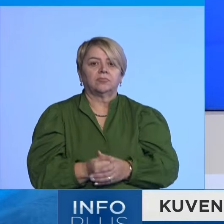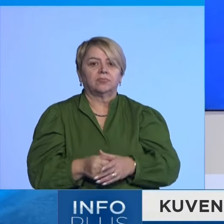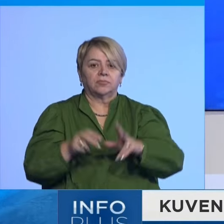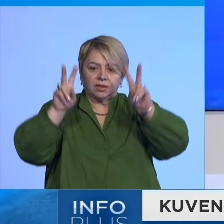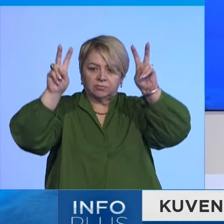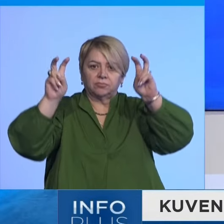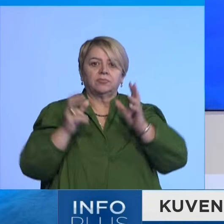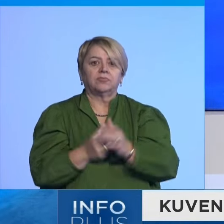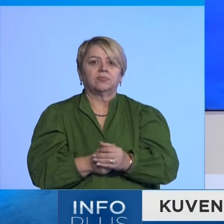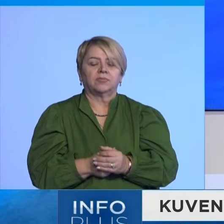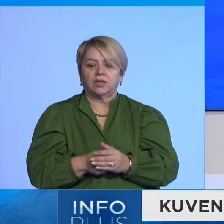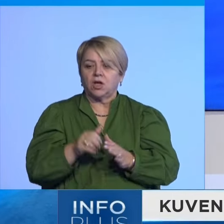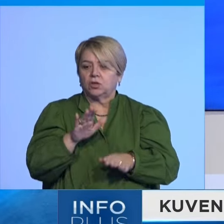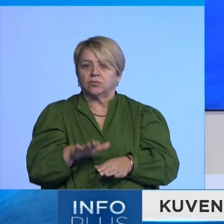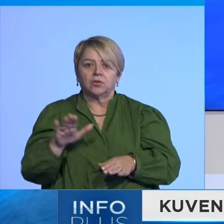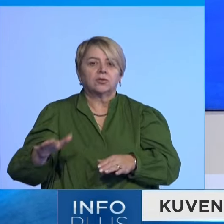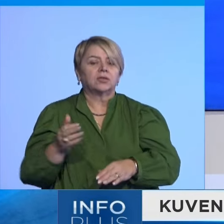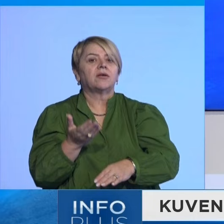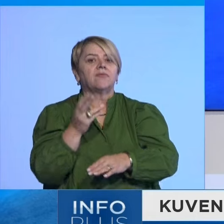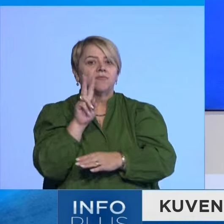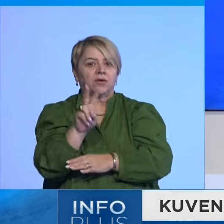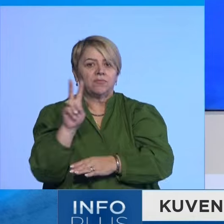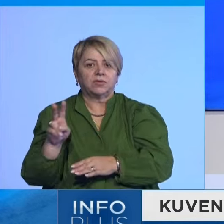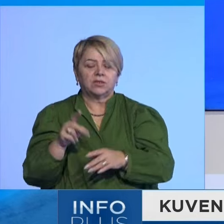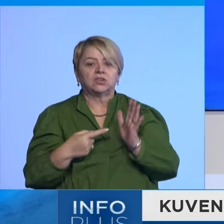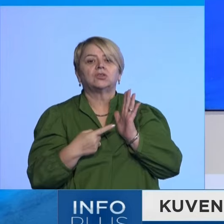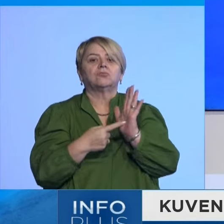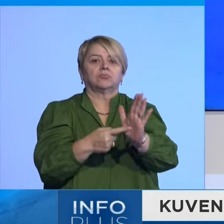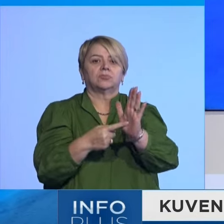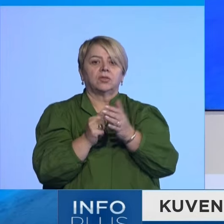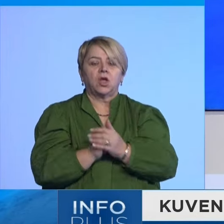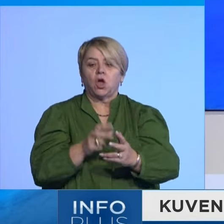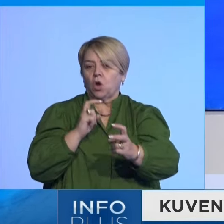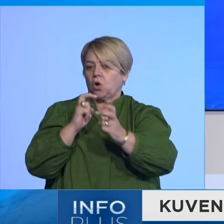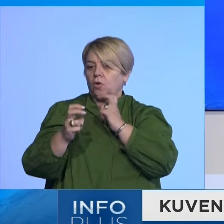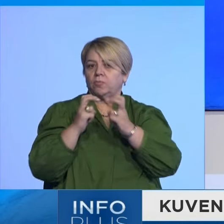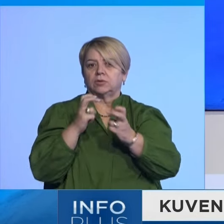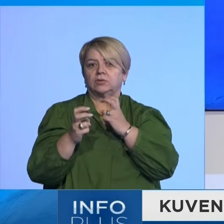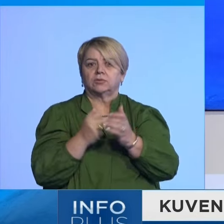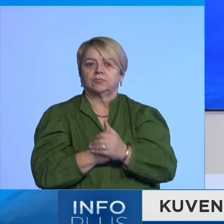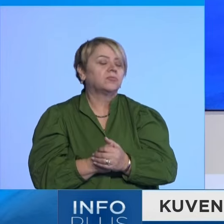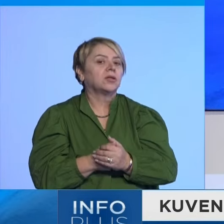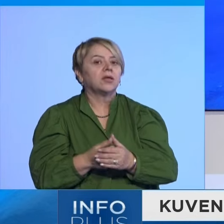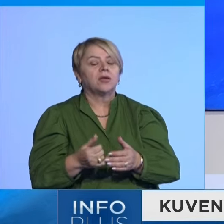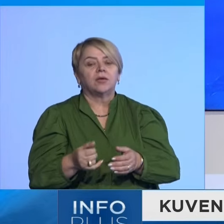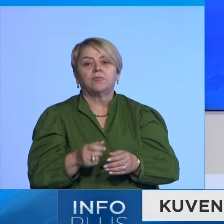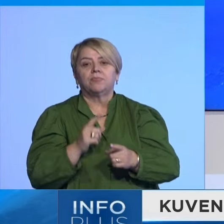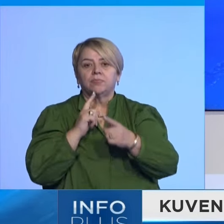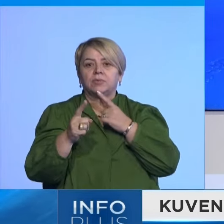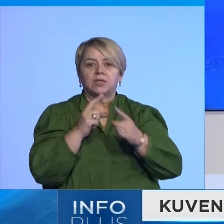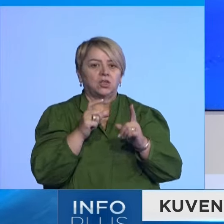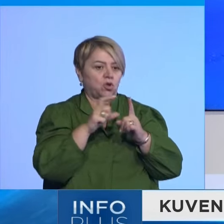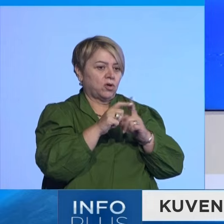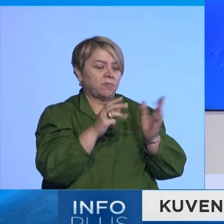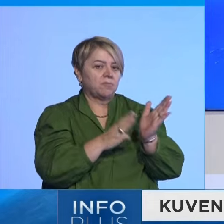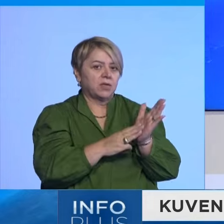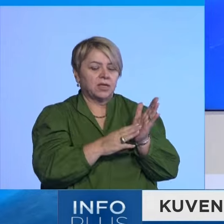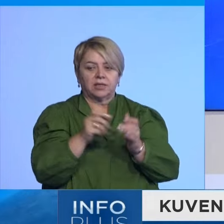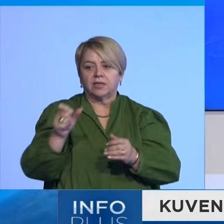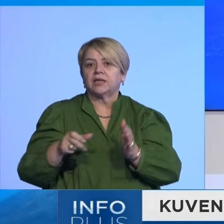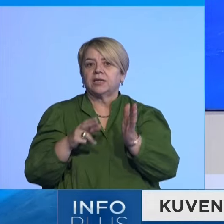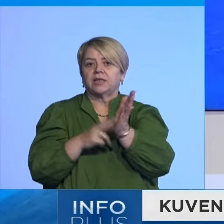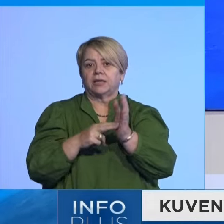në ulësët e deputetëve të vetëvendosjes si simbolik e komunikimeve që pretendojnë biseda ndërmjet Dejona Mihalit e Nagib